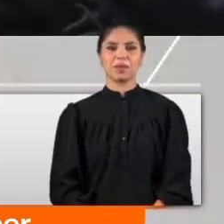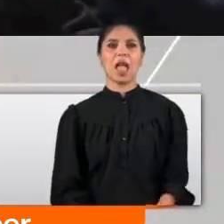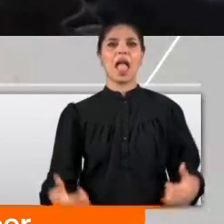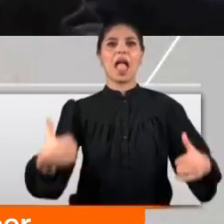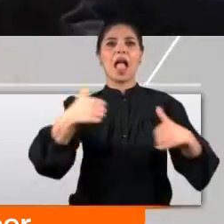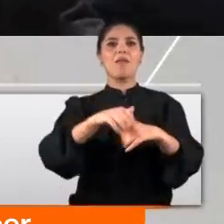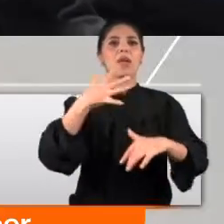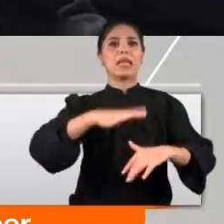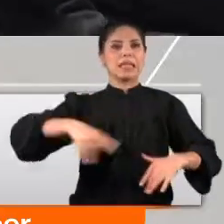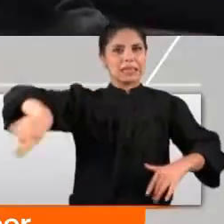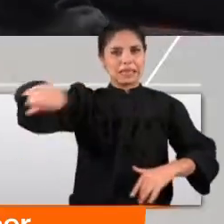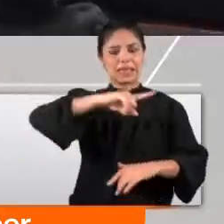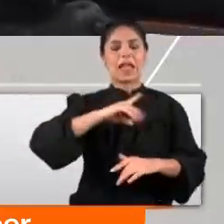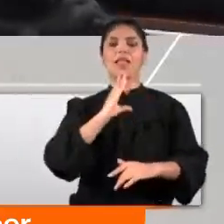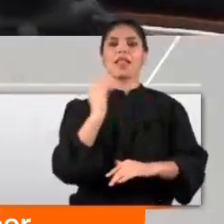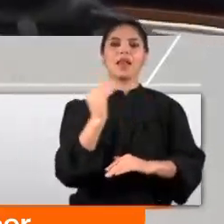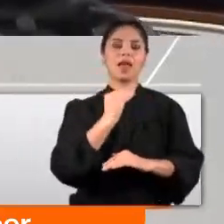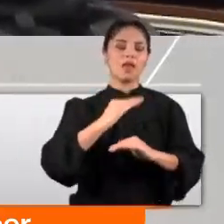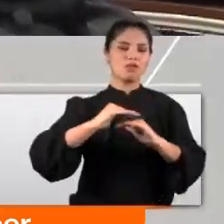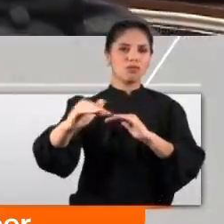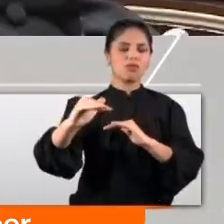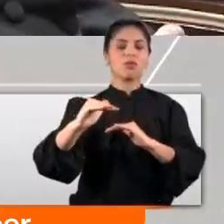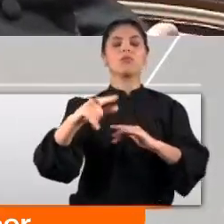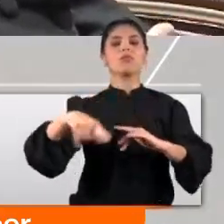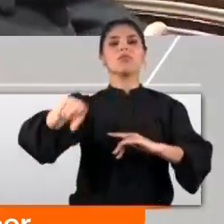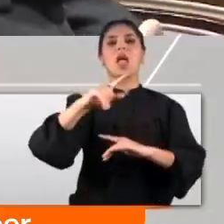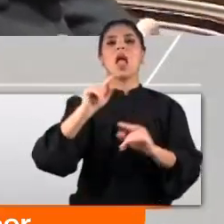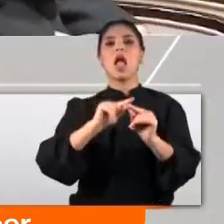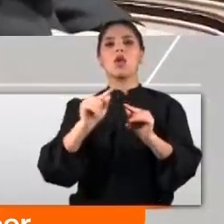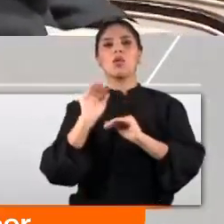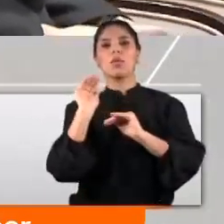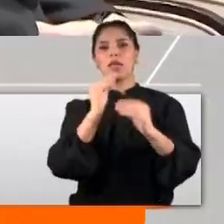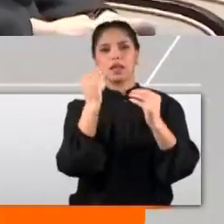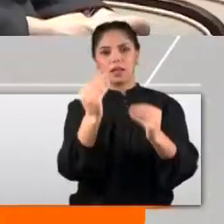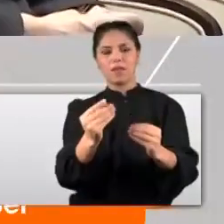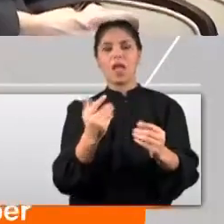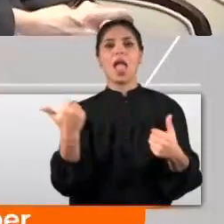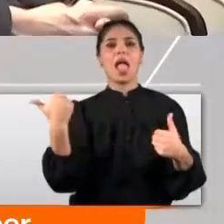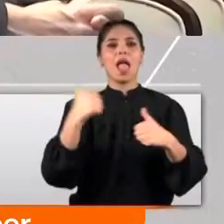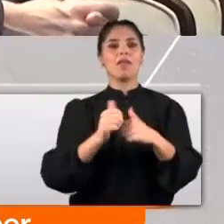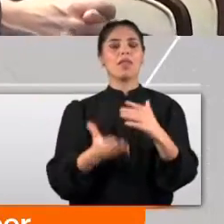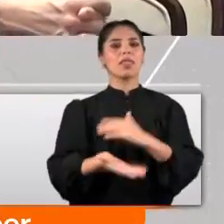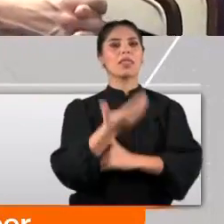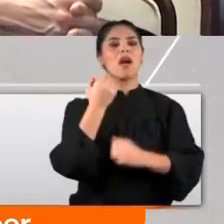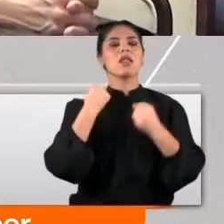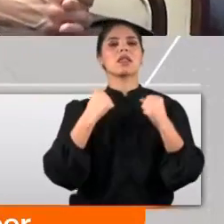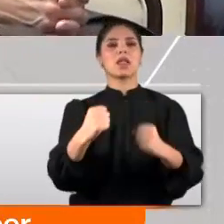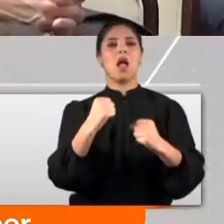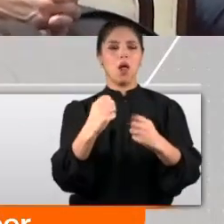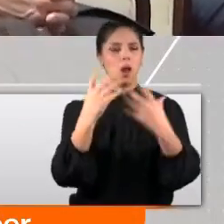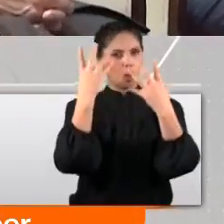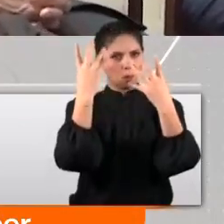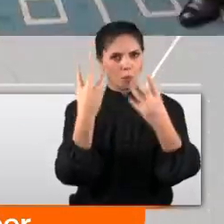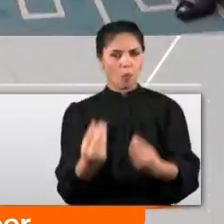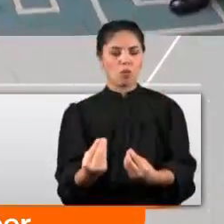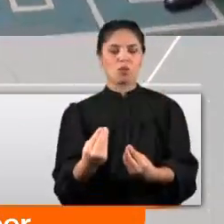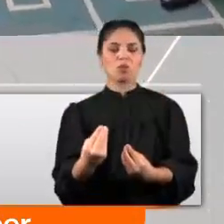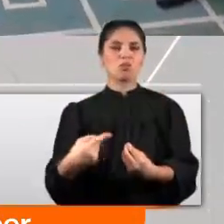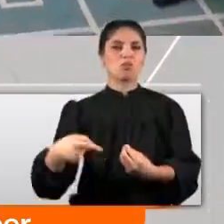Evlenecek gençlerin ekonomik açıdan desteklenmesini, evliliklerinin daha sağlam temeller üzerine